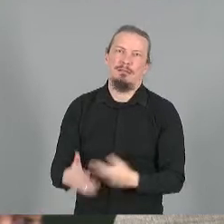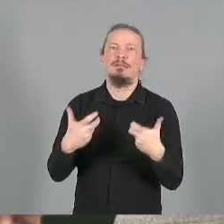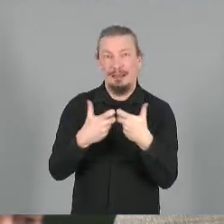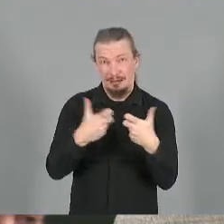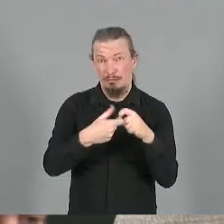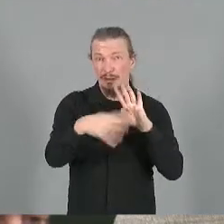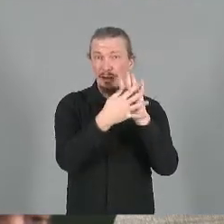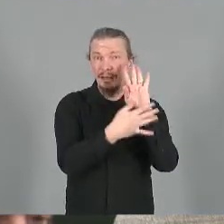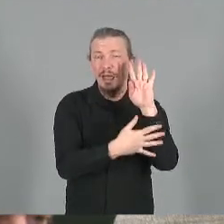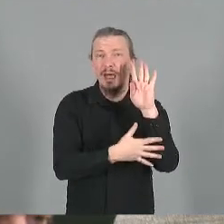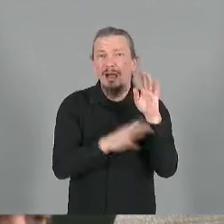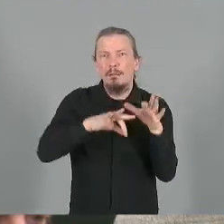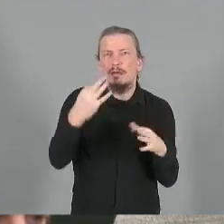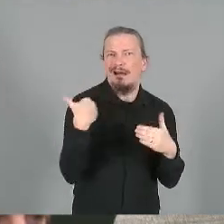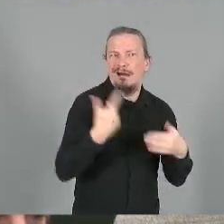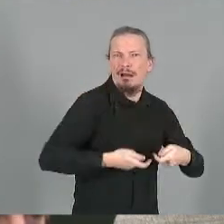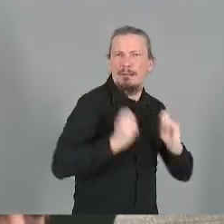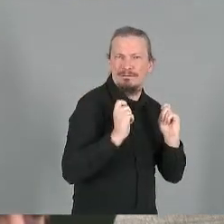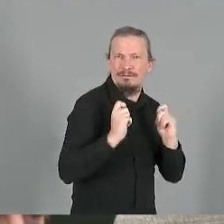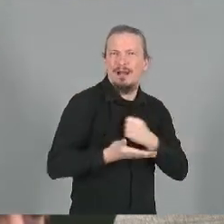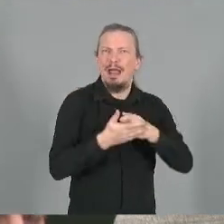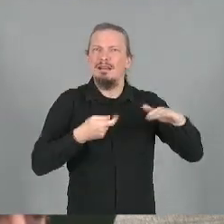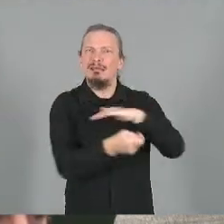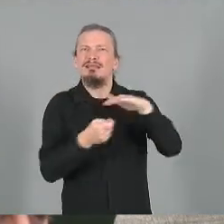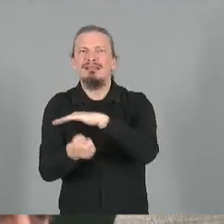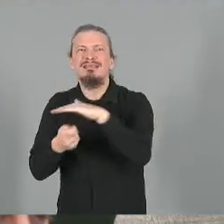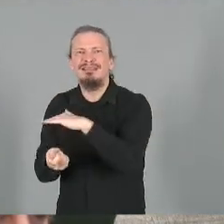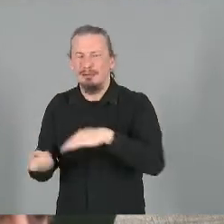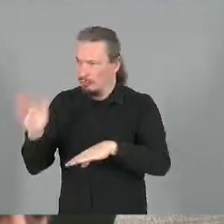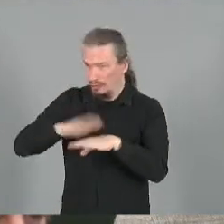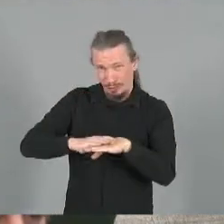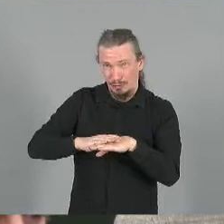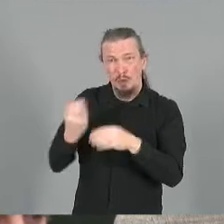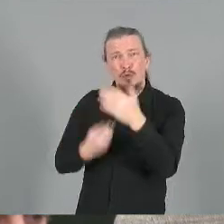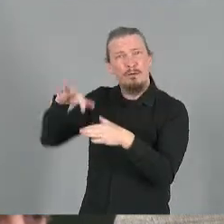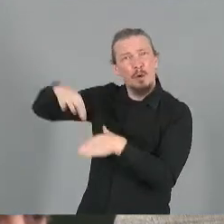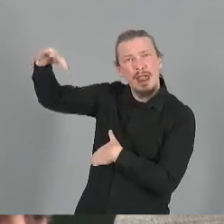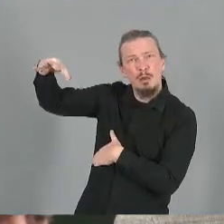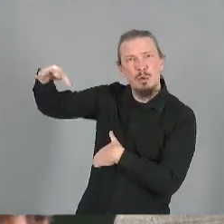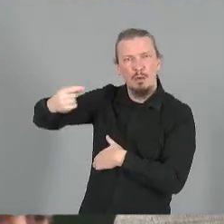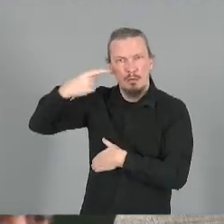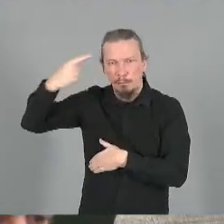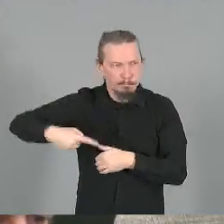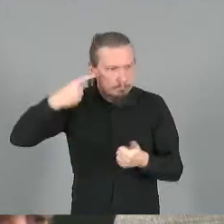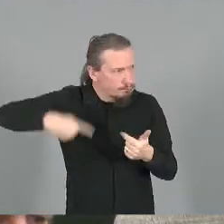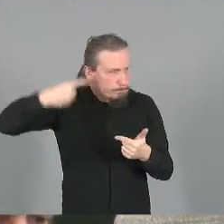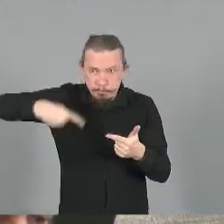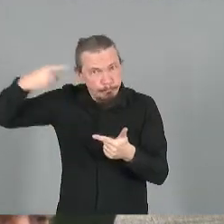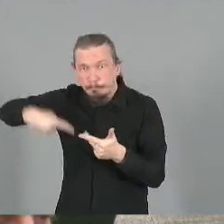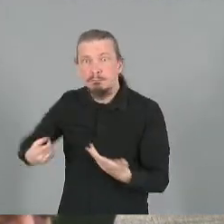lors du précédent mandat pour attribuer les aides économiques, dont n'ont jamais entendu parler les nouveaux élus siégeant à la Commission développement